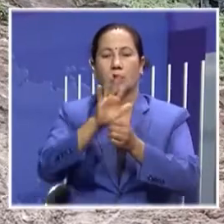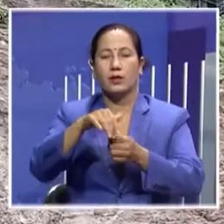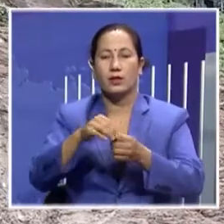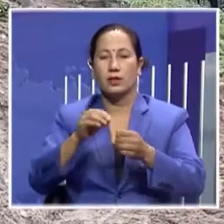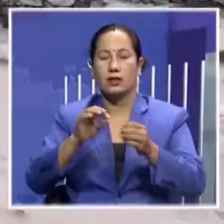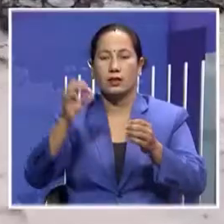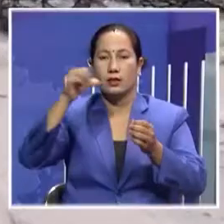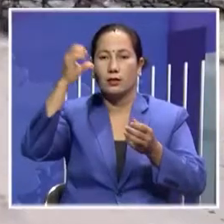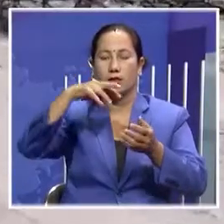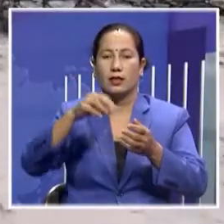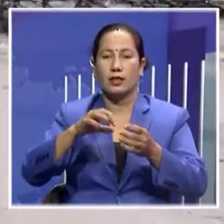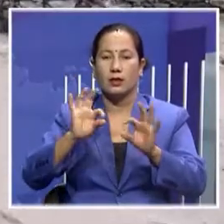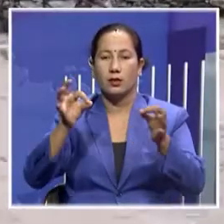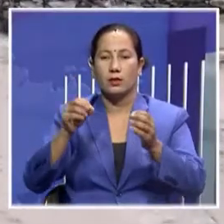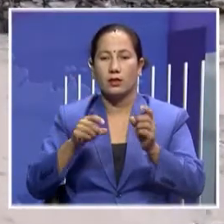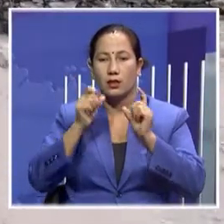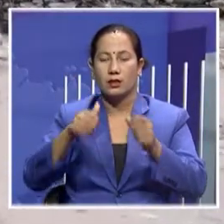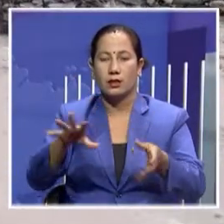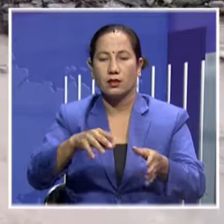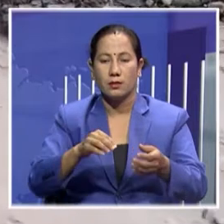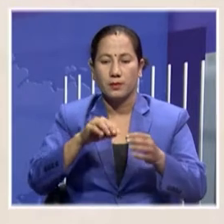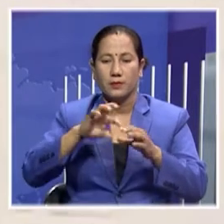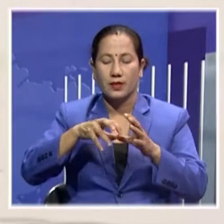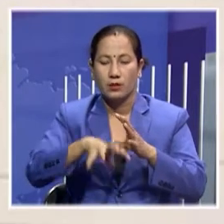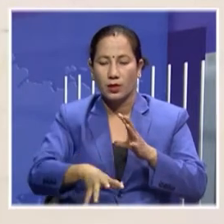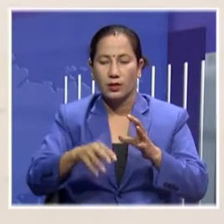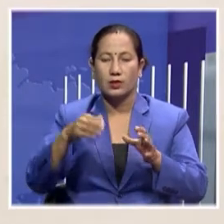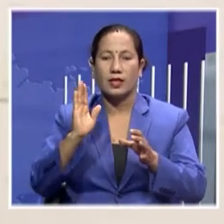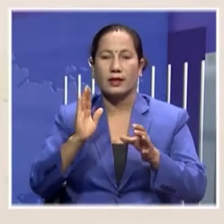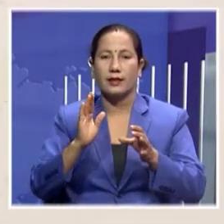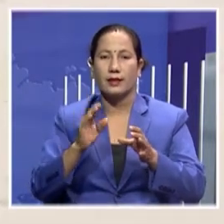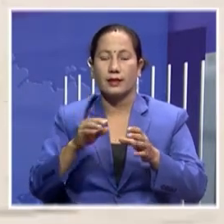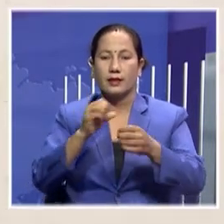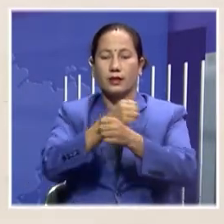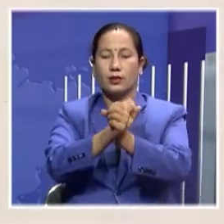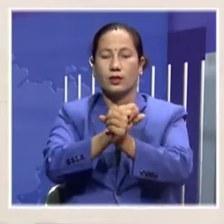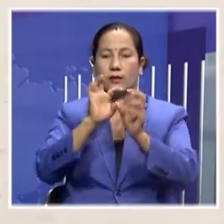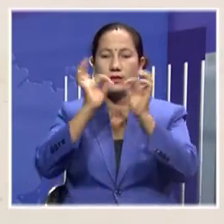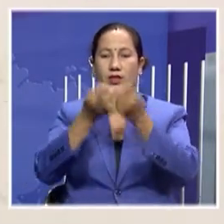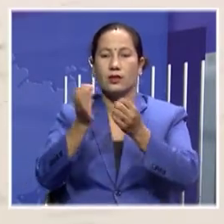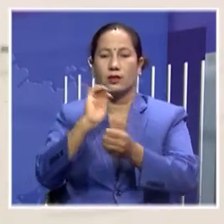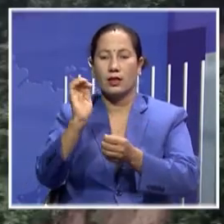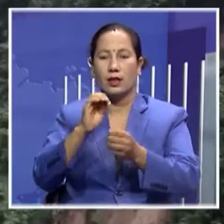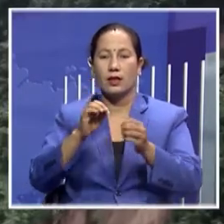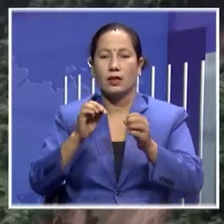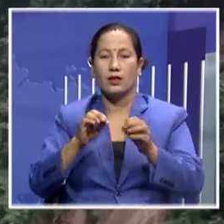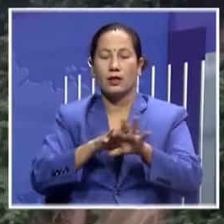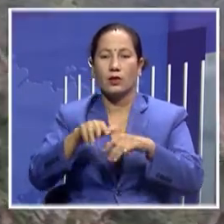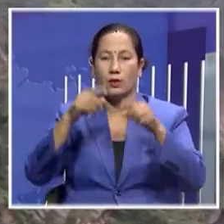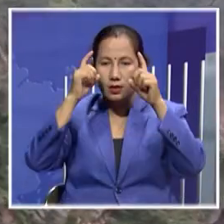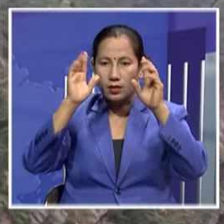नदी तथा खोलामा बाढी आउने, भिरालो जमिन कमजोर भई पहिरो जाने भएकाले जोखिम क्षेत्रका नागरिकहरूले सतर्कता